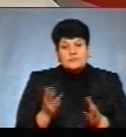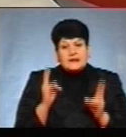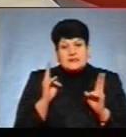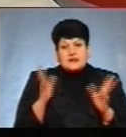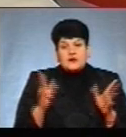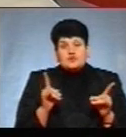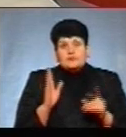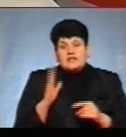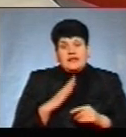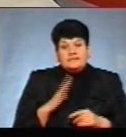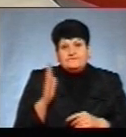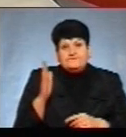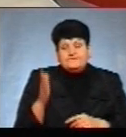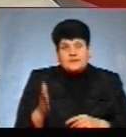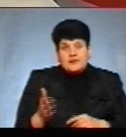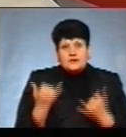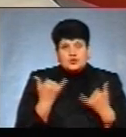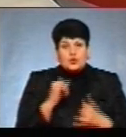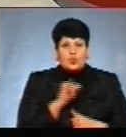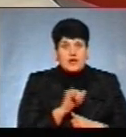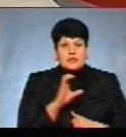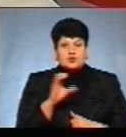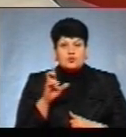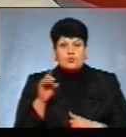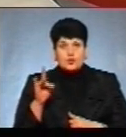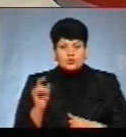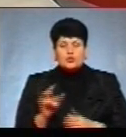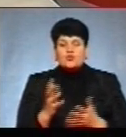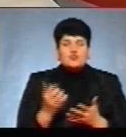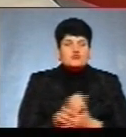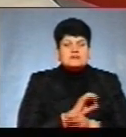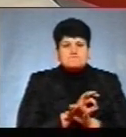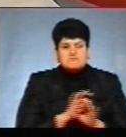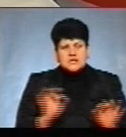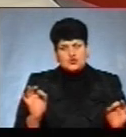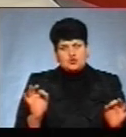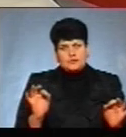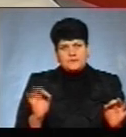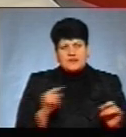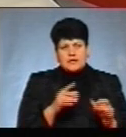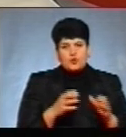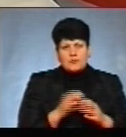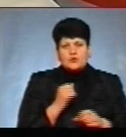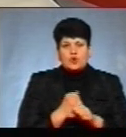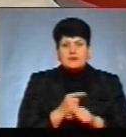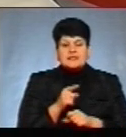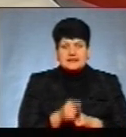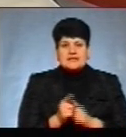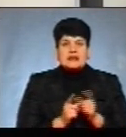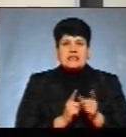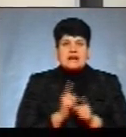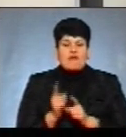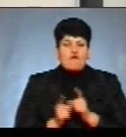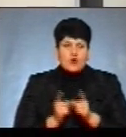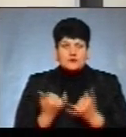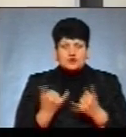будемо, я не знаю, якщо нас буде чекати, але сьогодні Уляна Супрун, успішно її команда, ми втілюємо ті реформи.